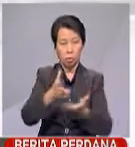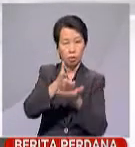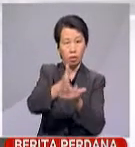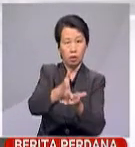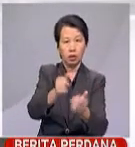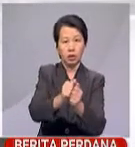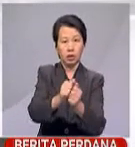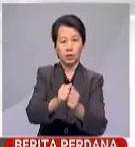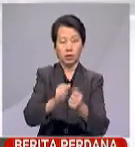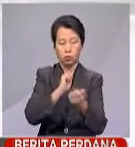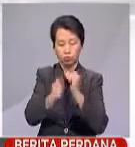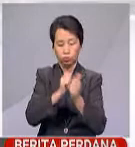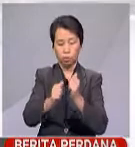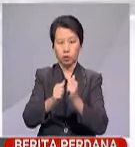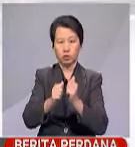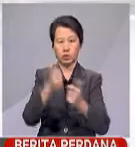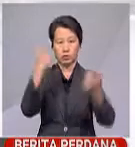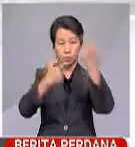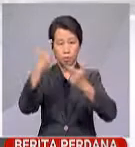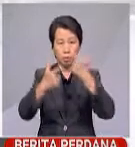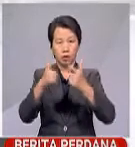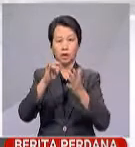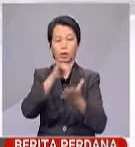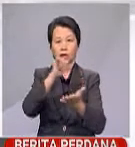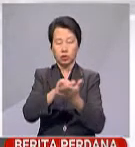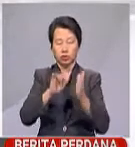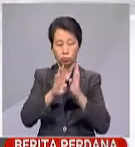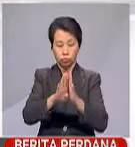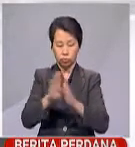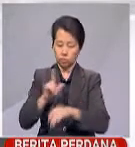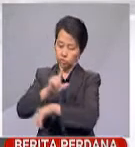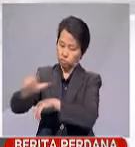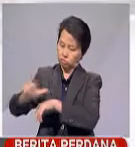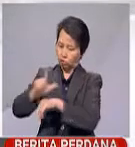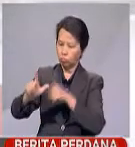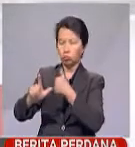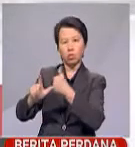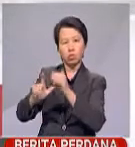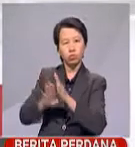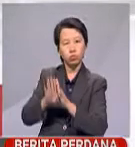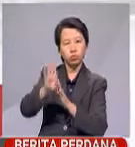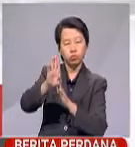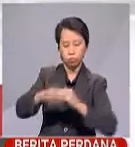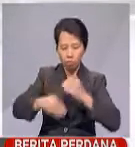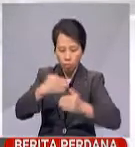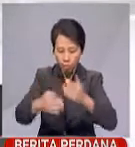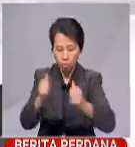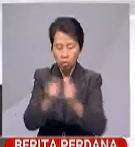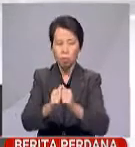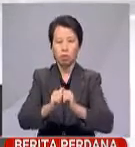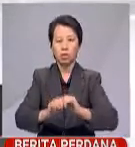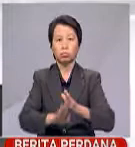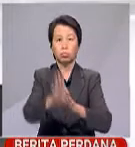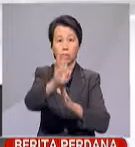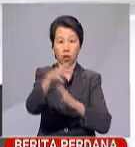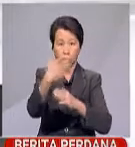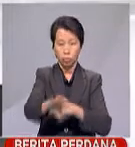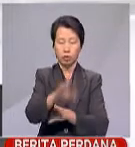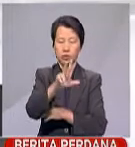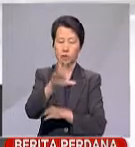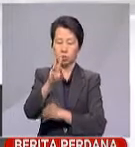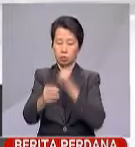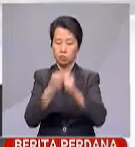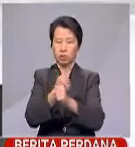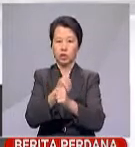dan hub sukan pelancongan. Itu bukti Labuan terus membangun dan berkembang maju dengan pembangunan mapan selepas 36